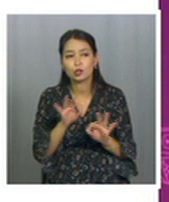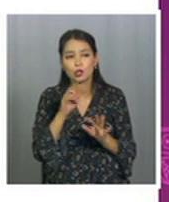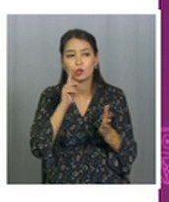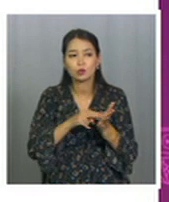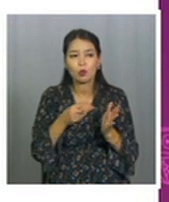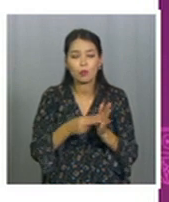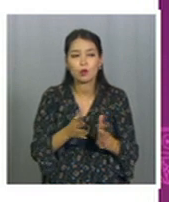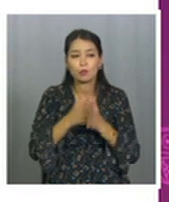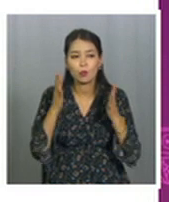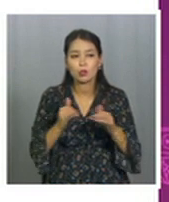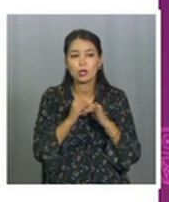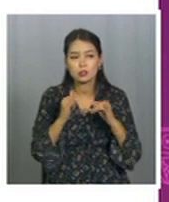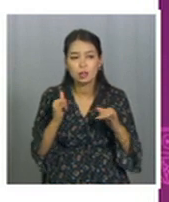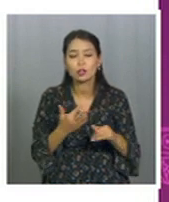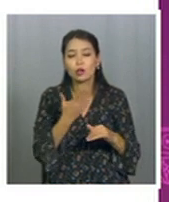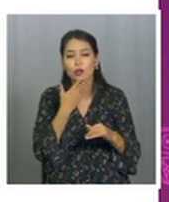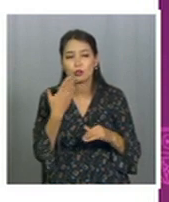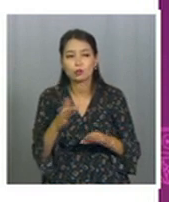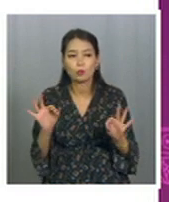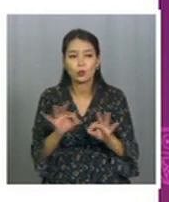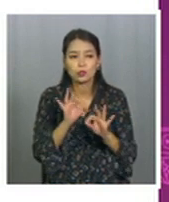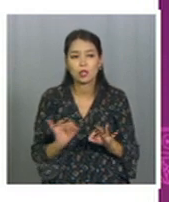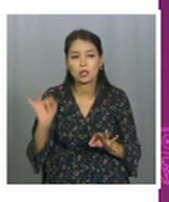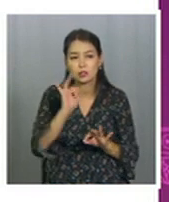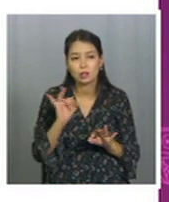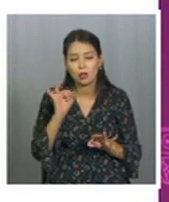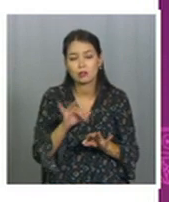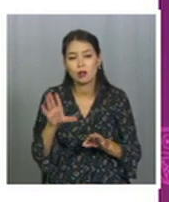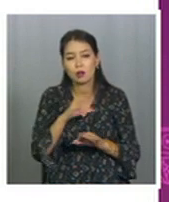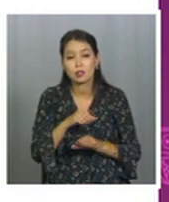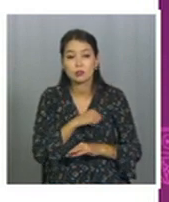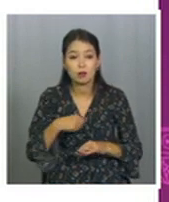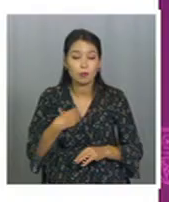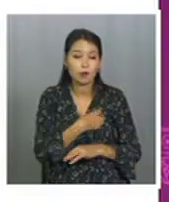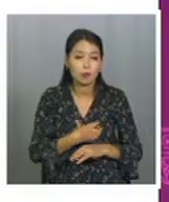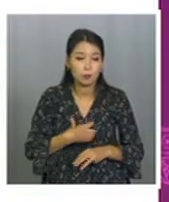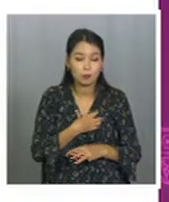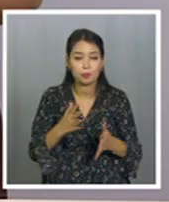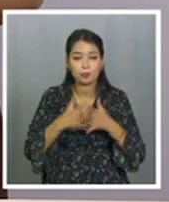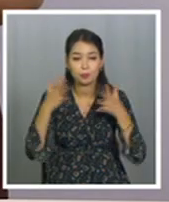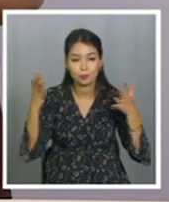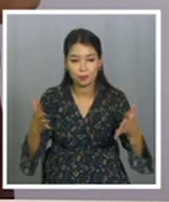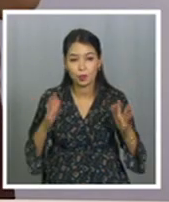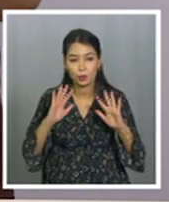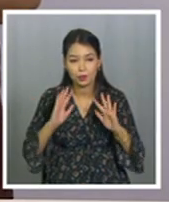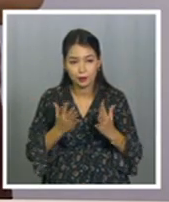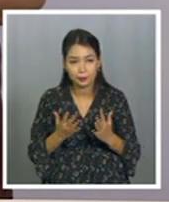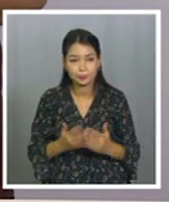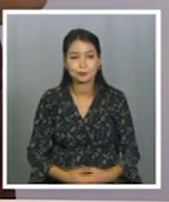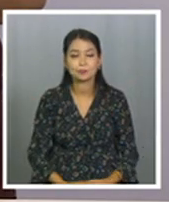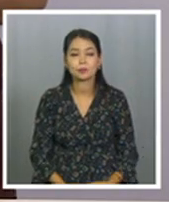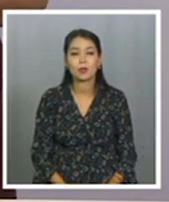асырылуы ұлттық музыка тарихындағы елеулі оқиға деген сөйлемнен басталып тұр.